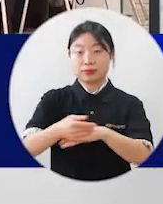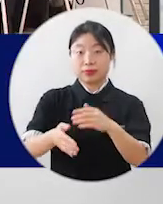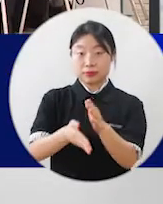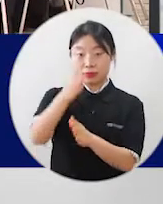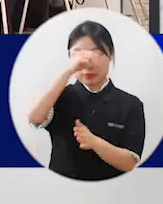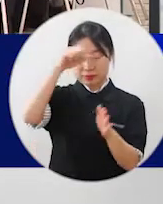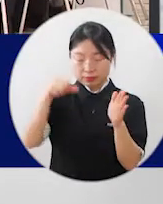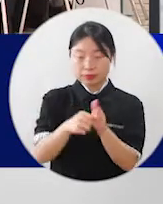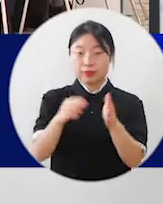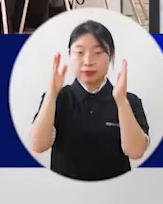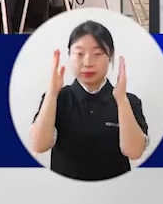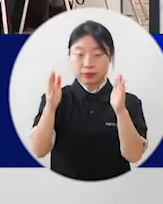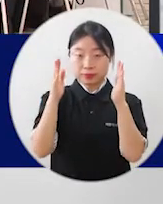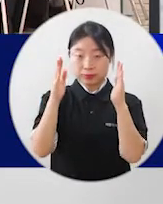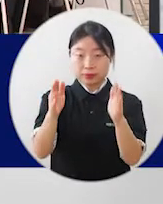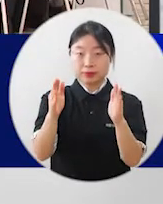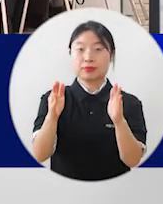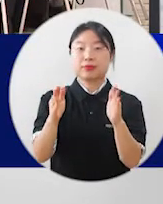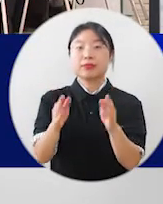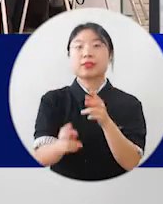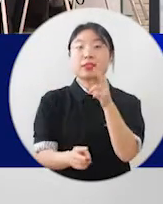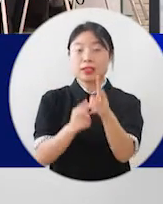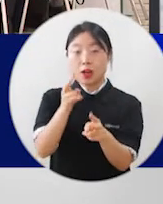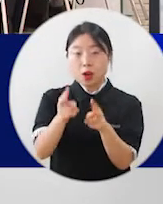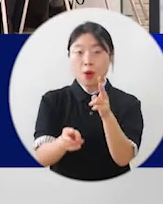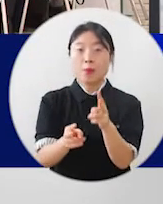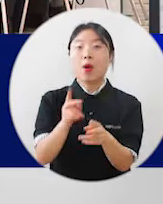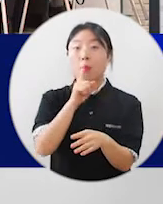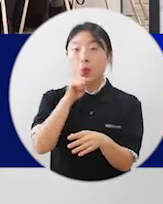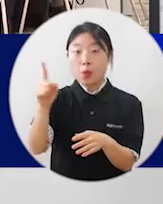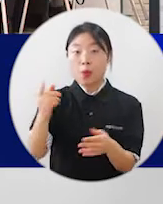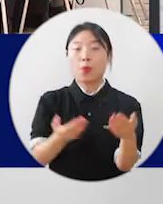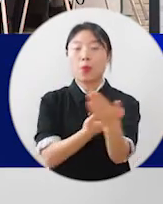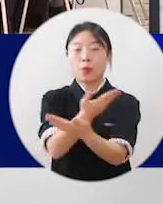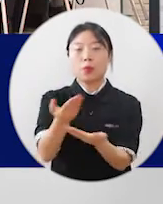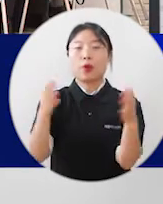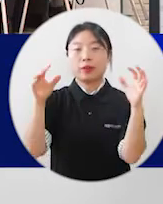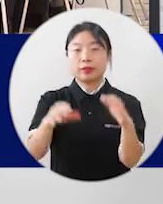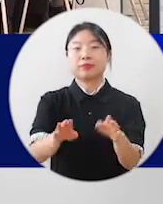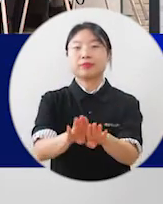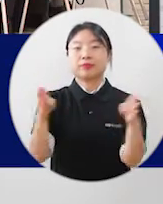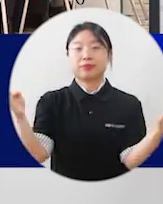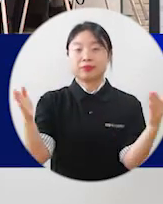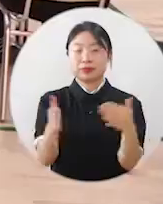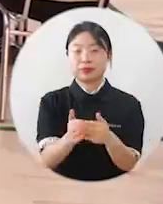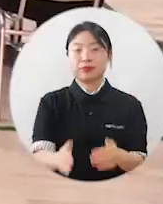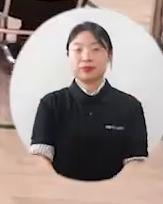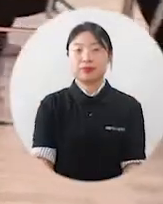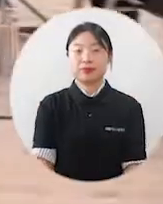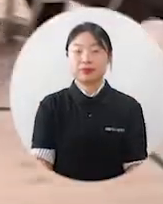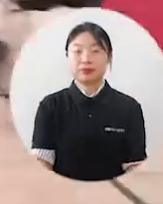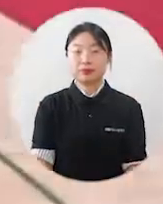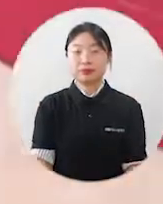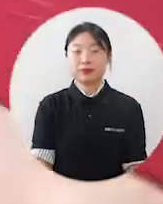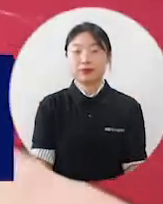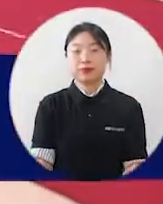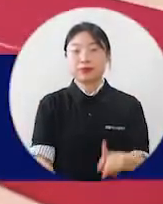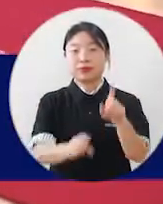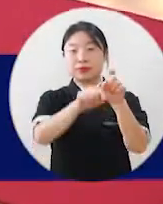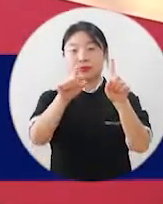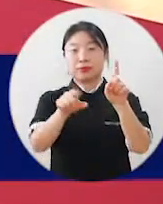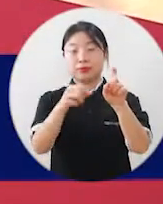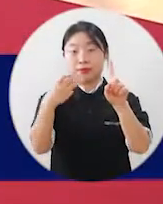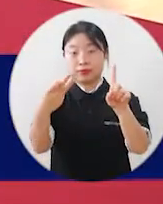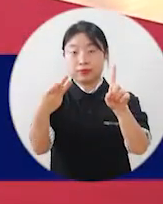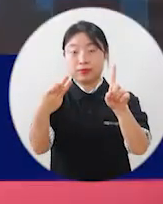의왕시의 평생학습 브랜드인 의왕학습네일 사업의 성과 공유회가 개최됐습니다. 11월 13일